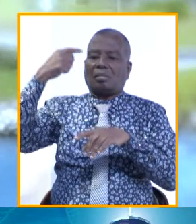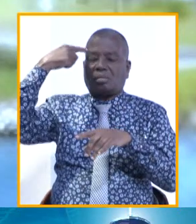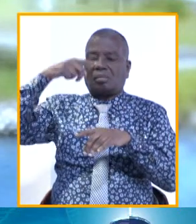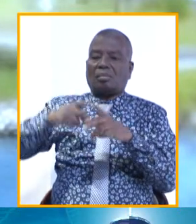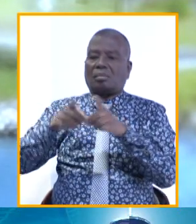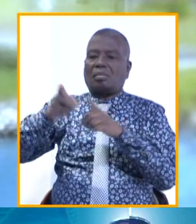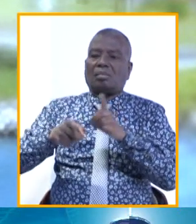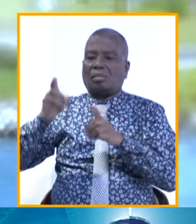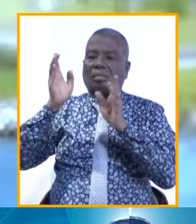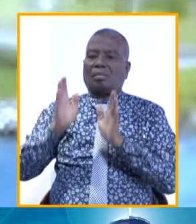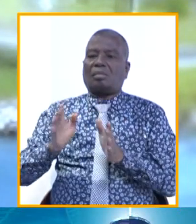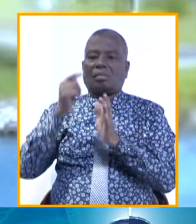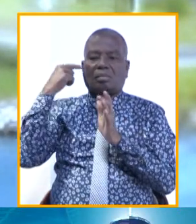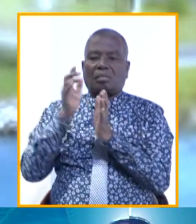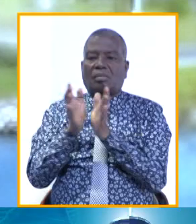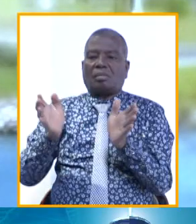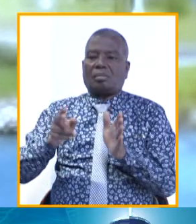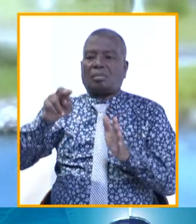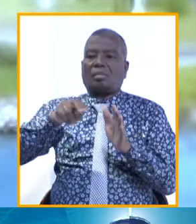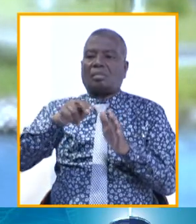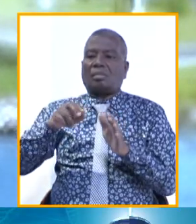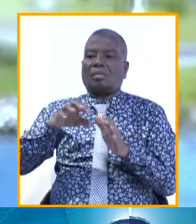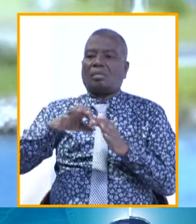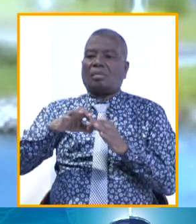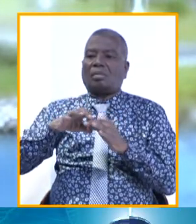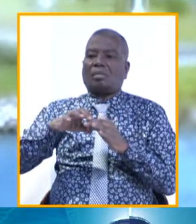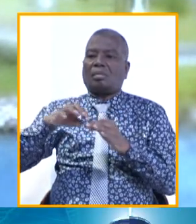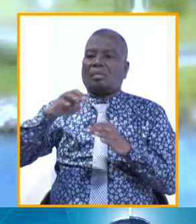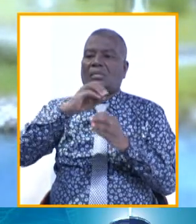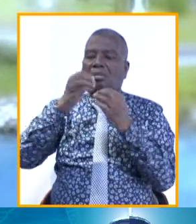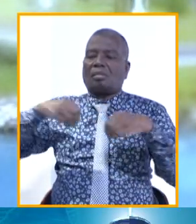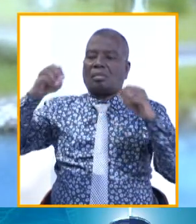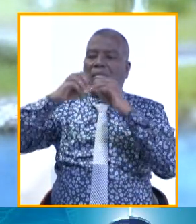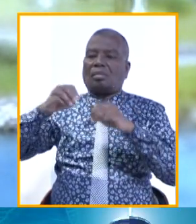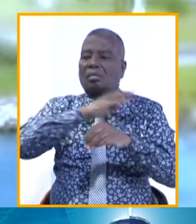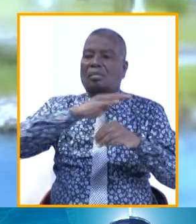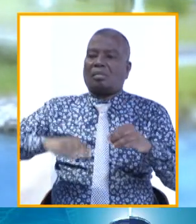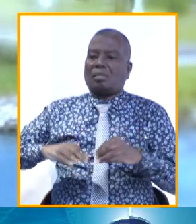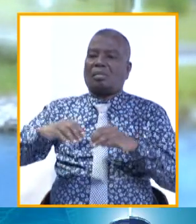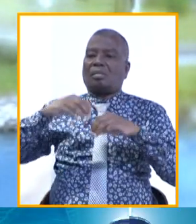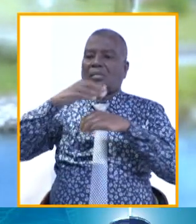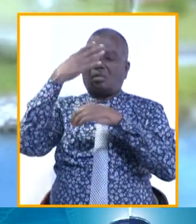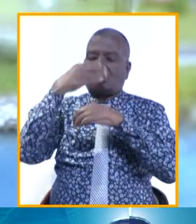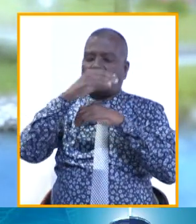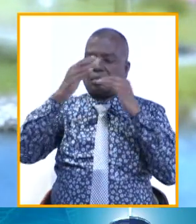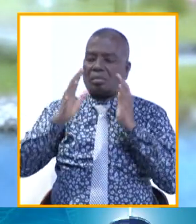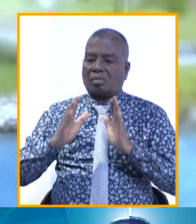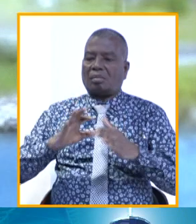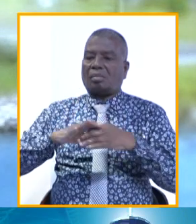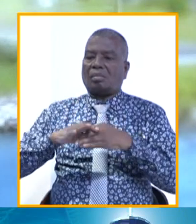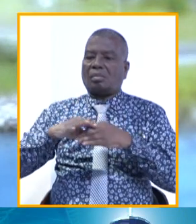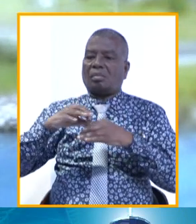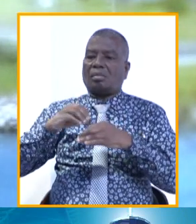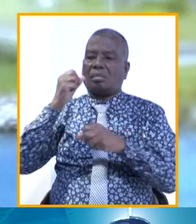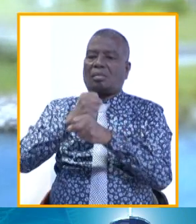des directeurs et secrétaires généraux des organisations membres de la Chambre consulaire régionale de l'UMOA. Les